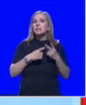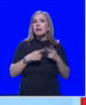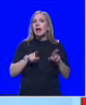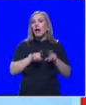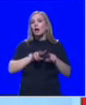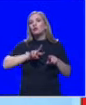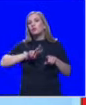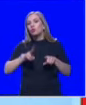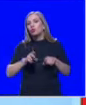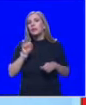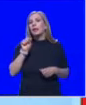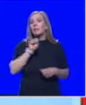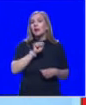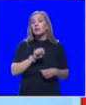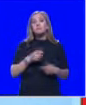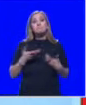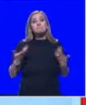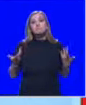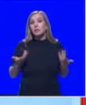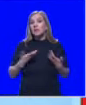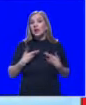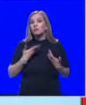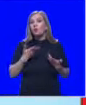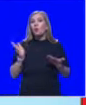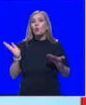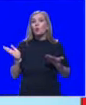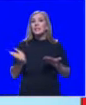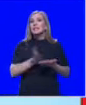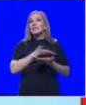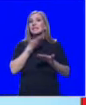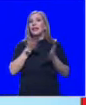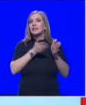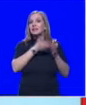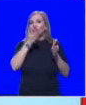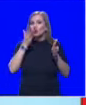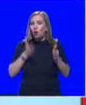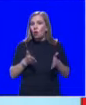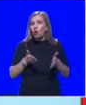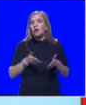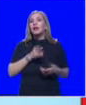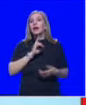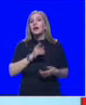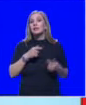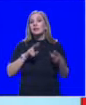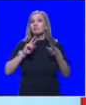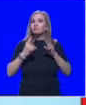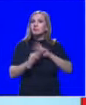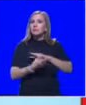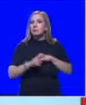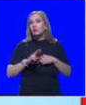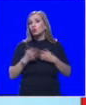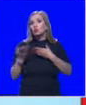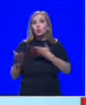другите български партии. Така че явно му изтекал срока на годност на Карадайъ и сега ще бъде заменен с някой